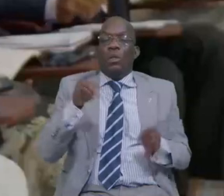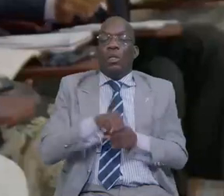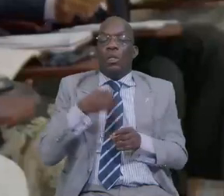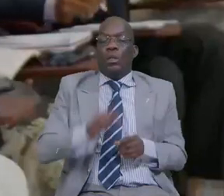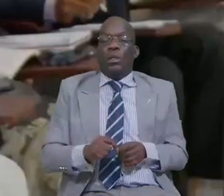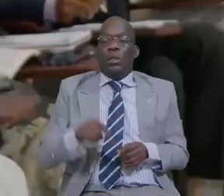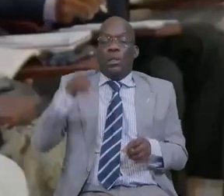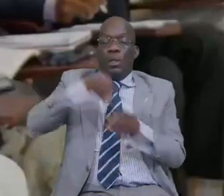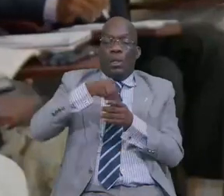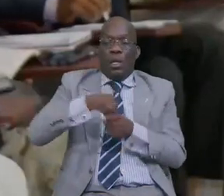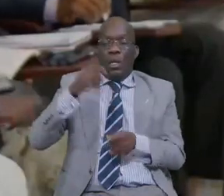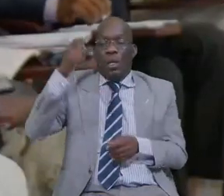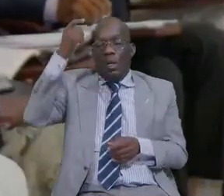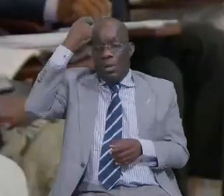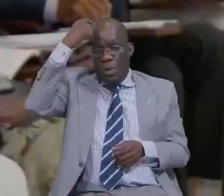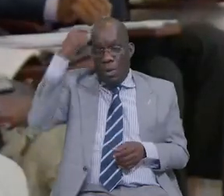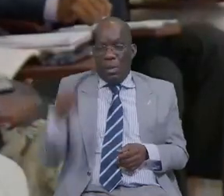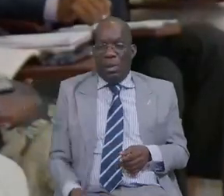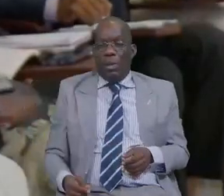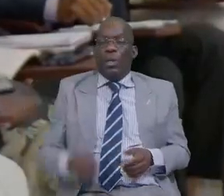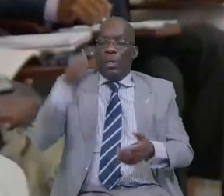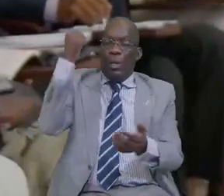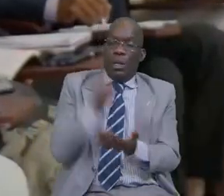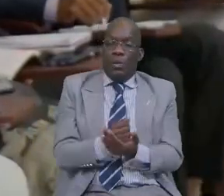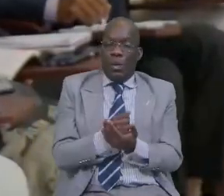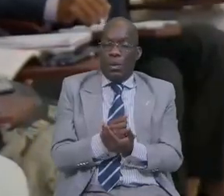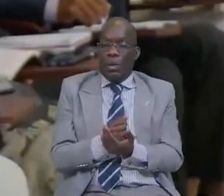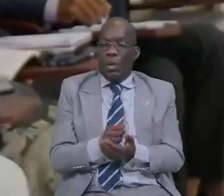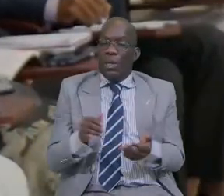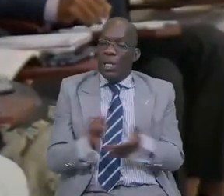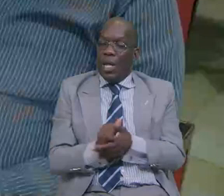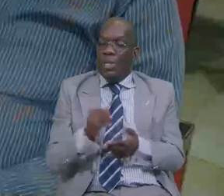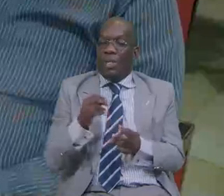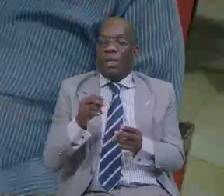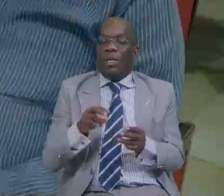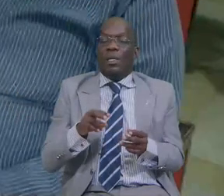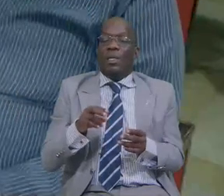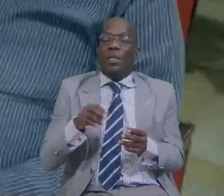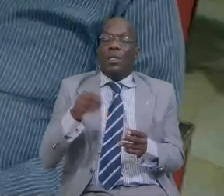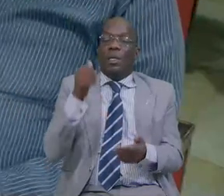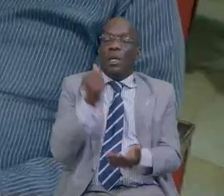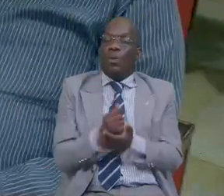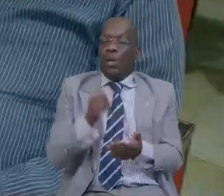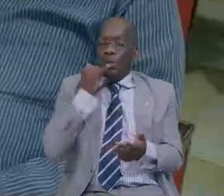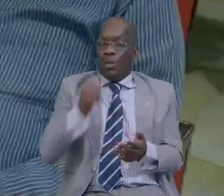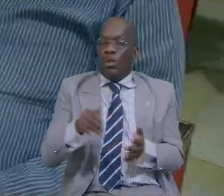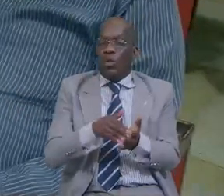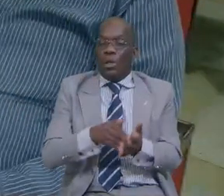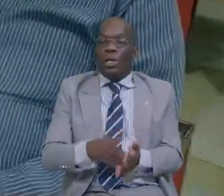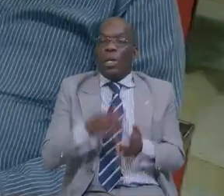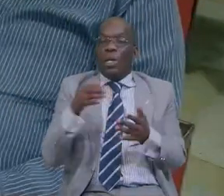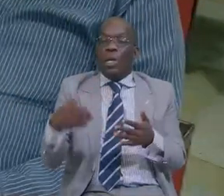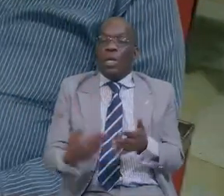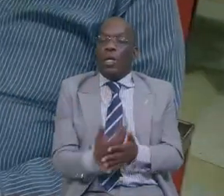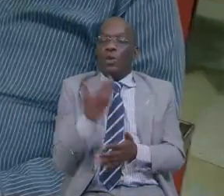l'énergie dans ton homme intérieur. Ce que t'amène n'est pas fort, hein. Donnez